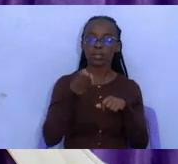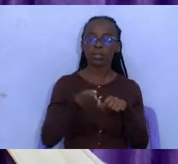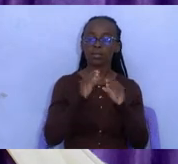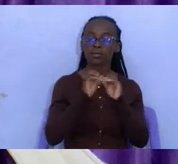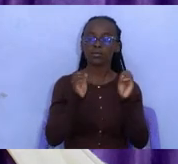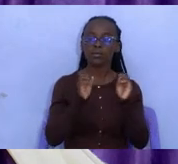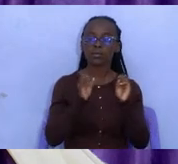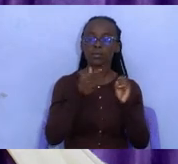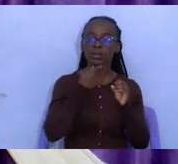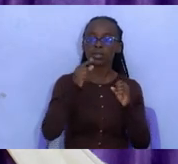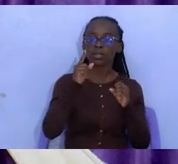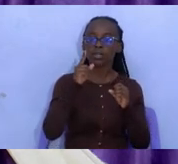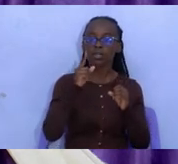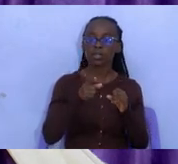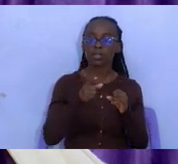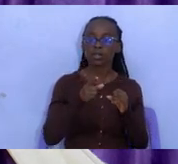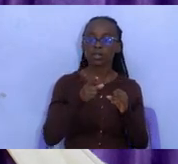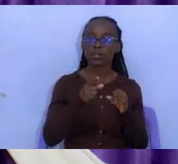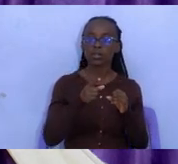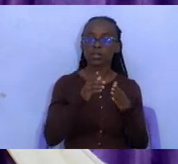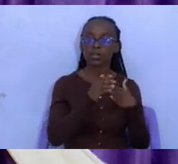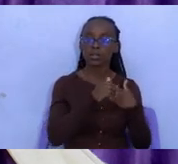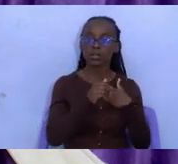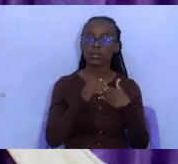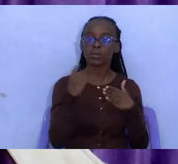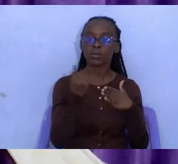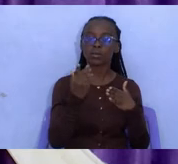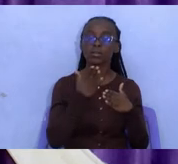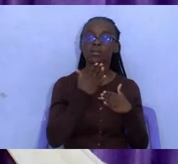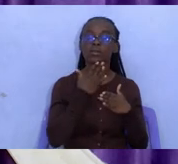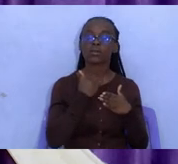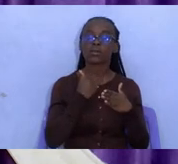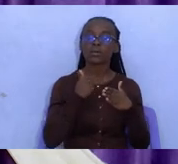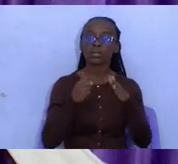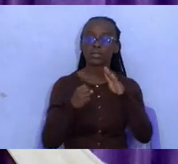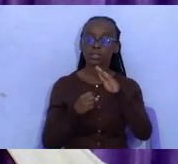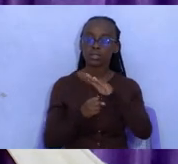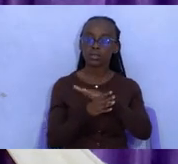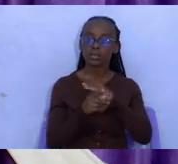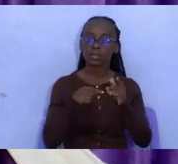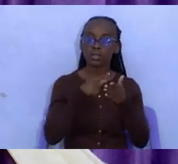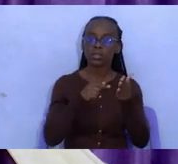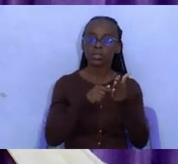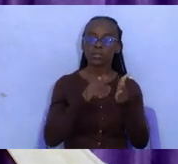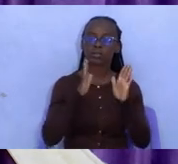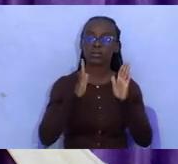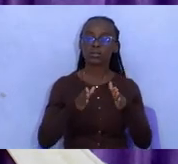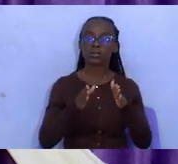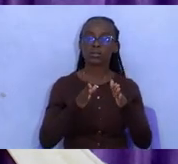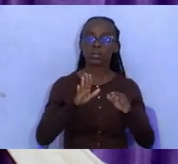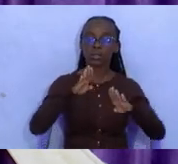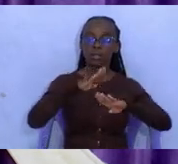anatawala sehemu, wangemsaidia, wangempa ushauri. Lakini huyu bwana hakutosheka na ushauri ya